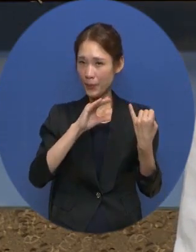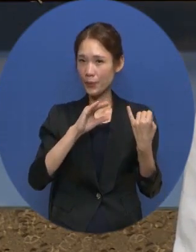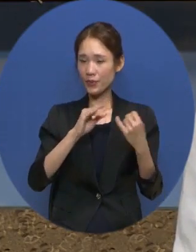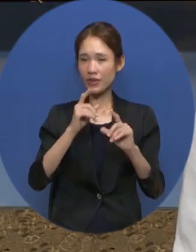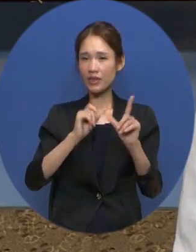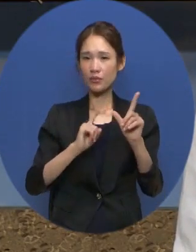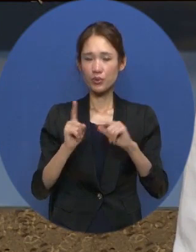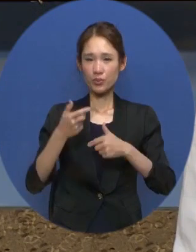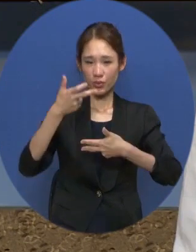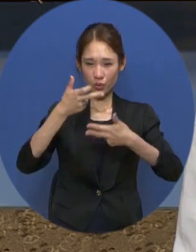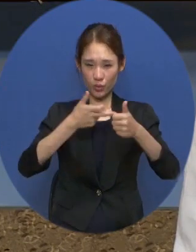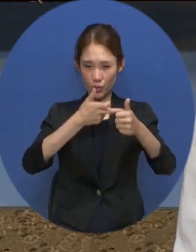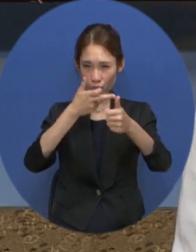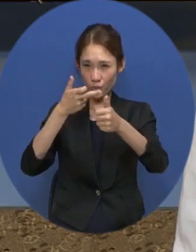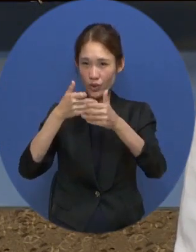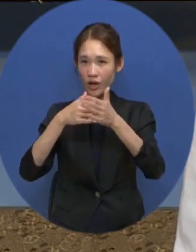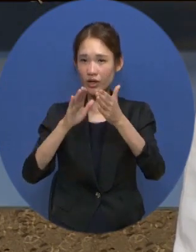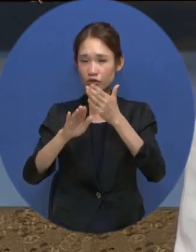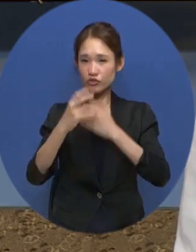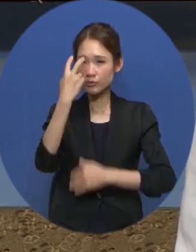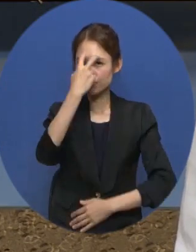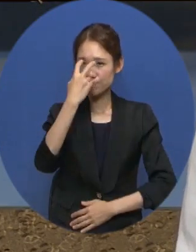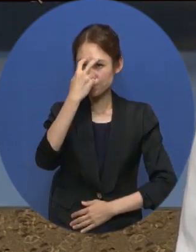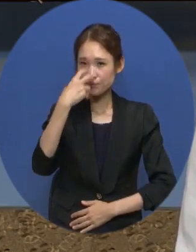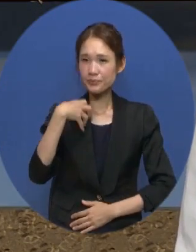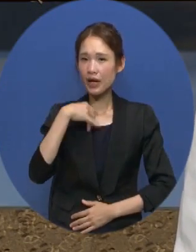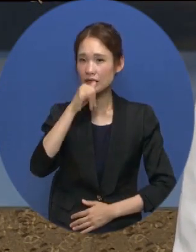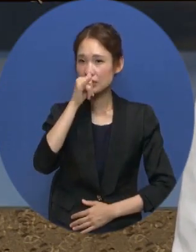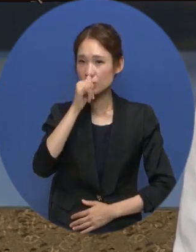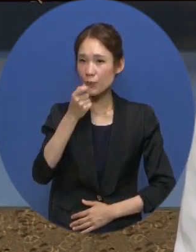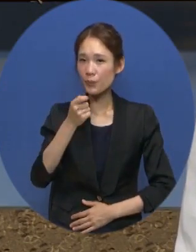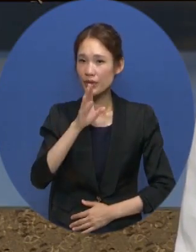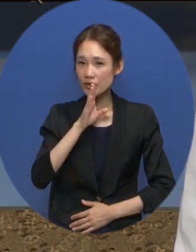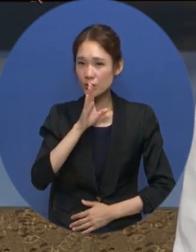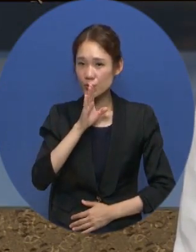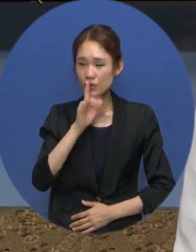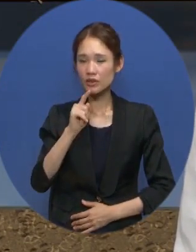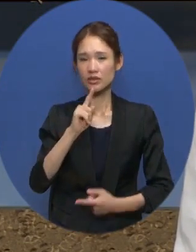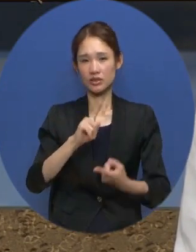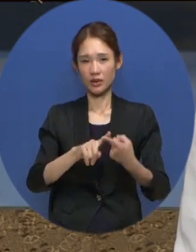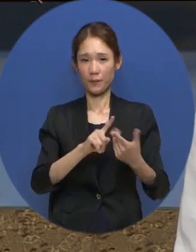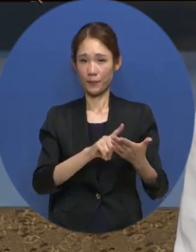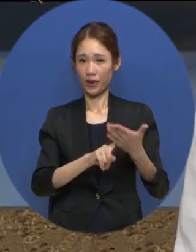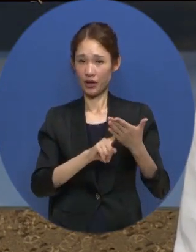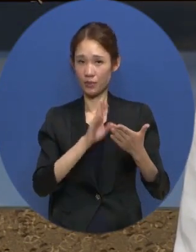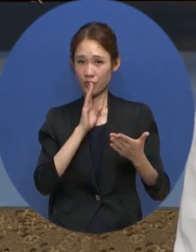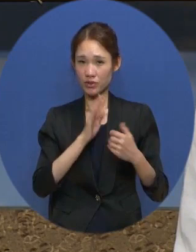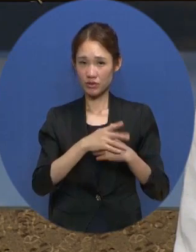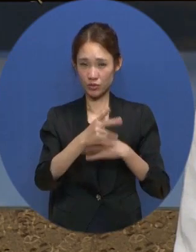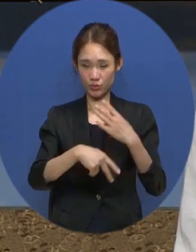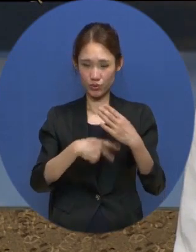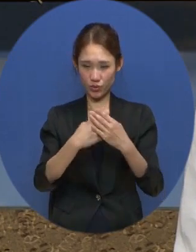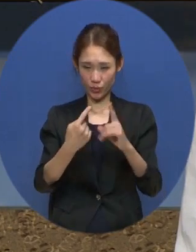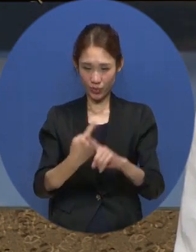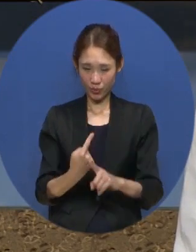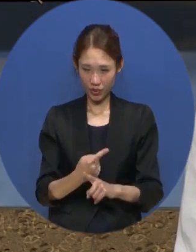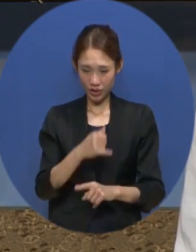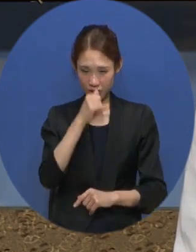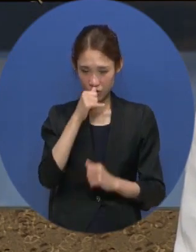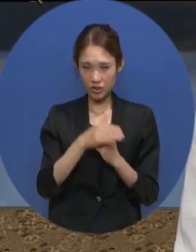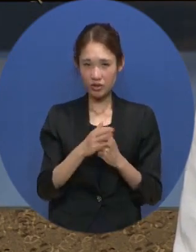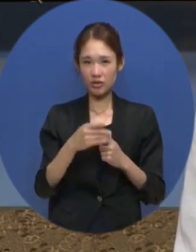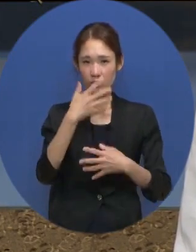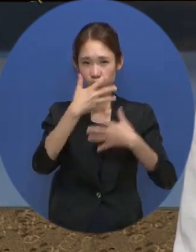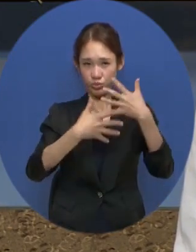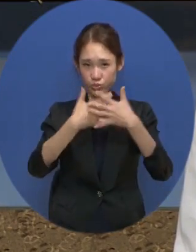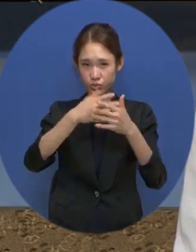연예인분들도 그 녹화가 끝나면은 모니터링 네. 하시잖아요. 그렇죠. 예, 네. 잘 나왔는지. 네. 그리고 뭐 시스템도 모니터링 합니다. 저희들이니까 이